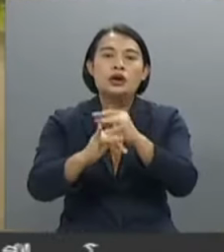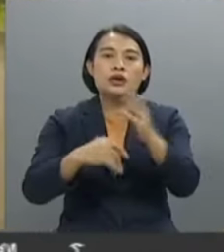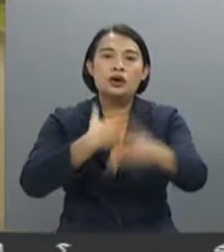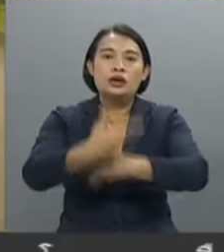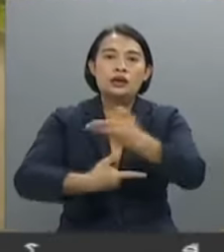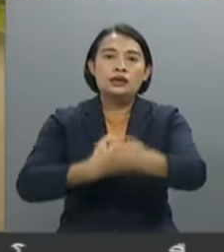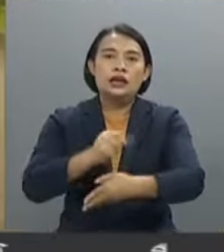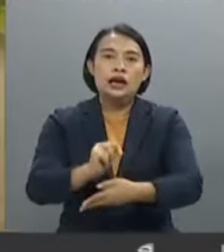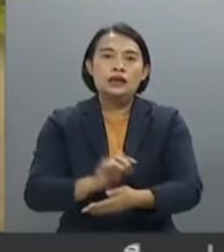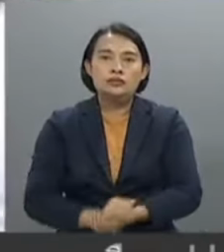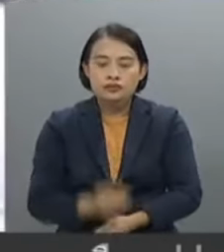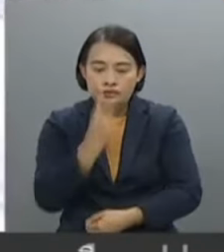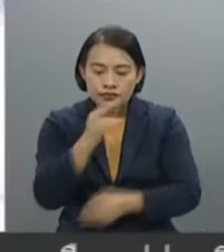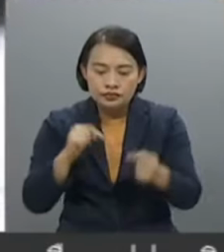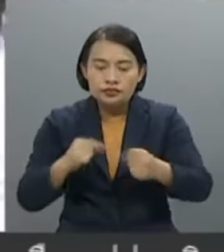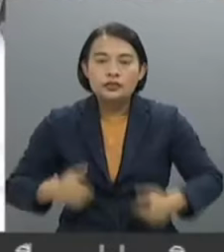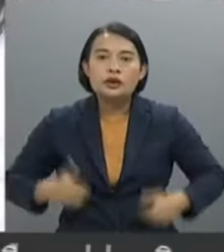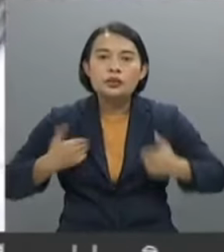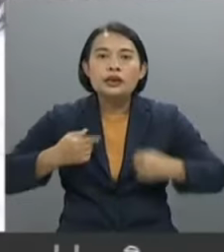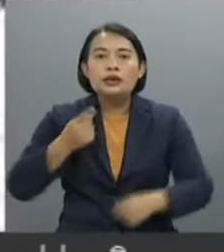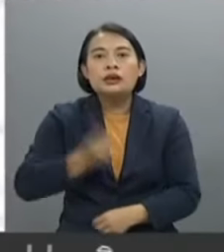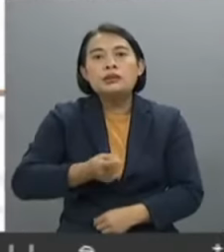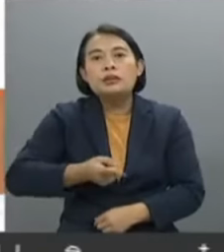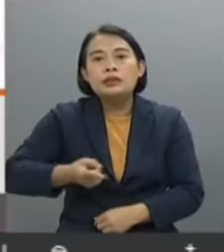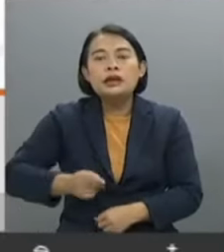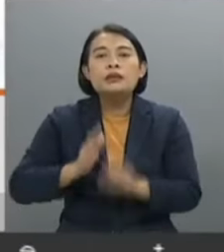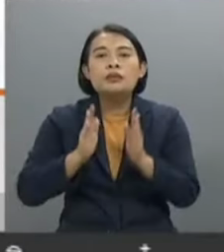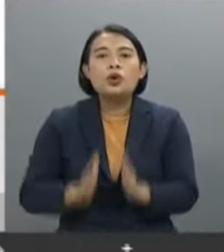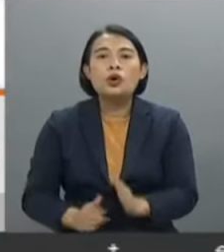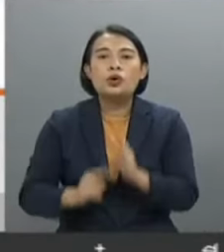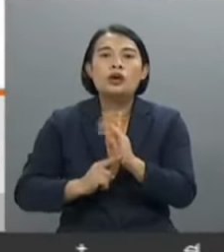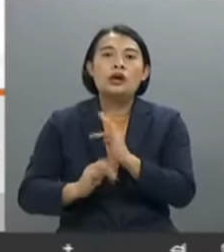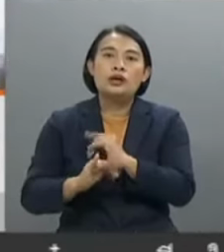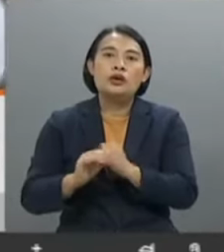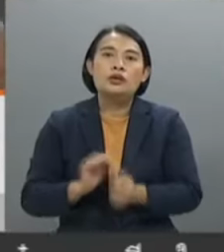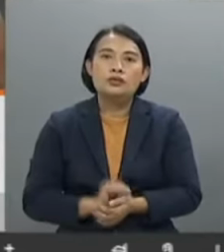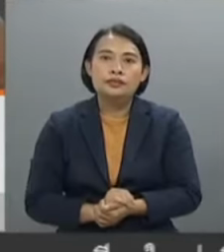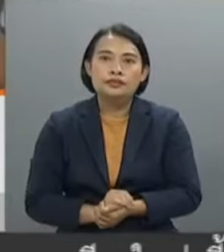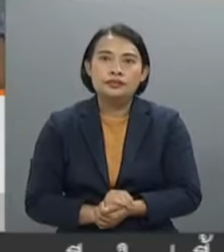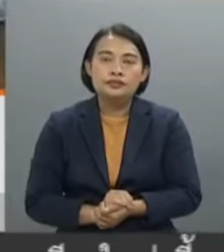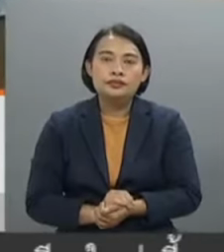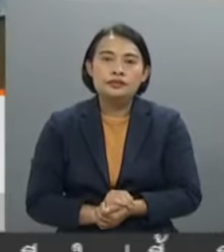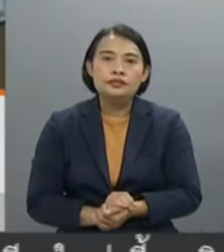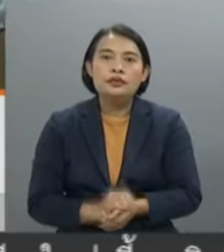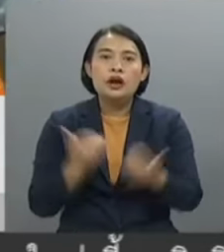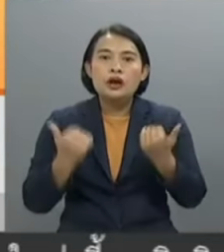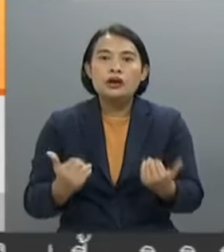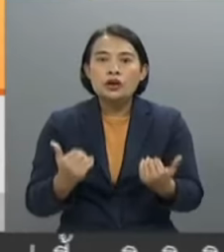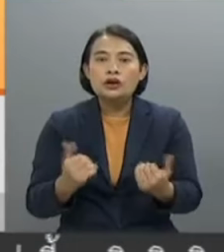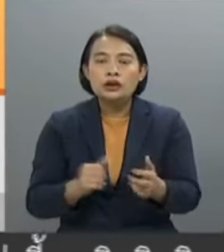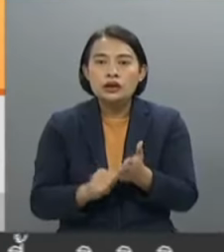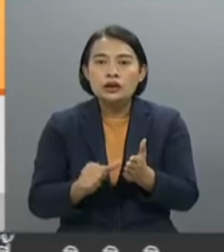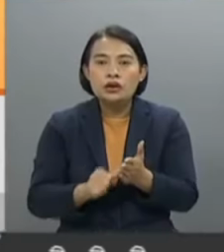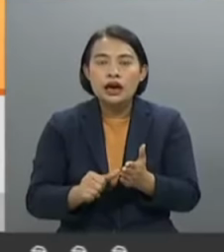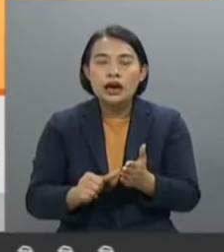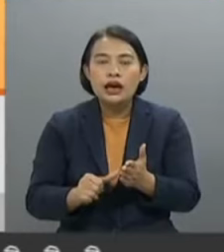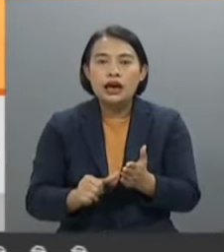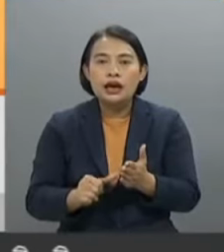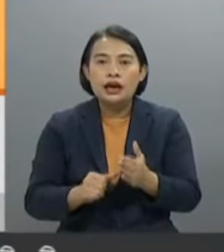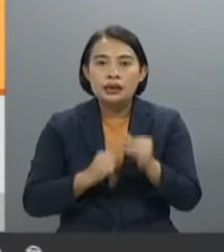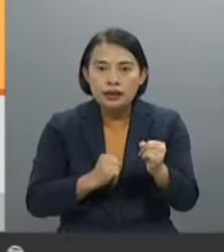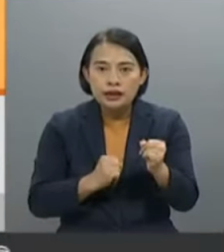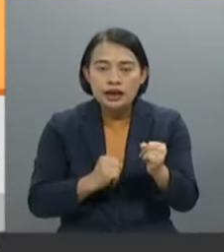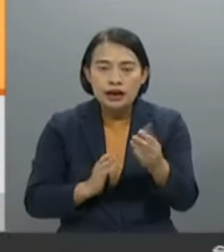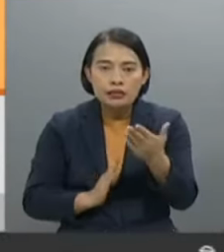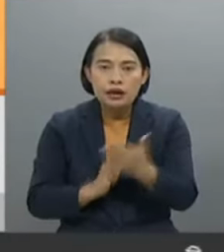ใช้ชีวิตประจำวันของผู้คนที่นี่ในช่วงที่ระยองนั้นต้องก้าวข้ามสถานการณ์ความเสี่ยงโควิดกันอีกครั้งนึงค่ะแม้มาต